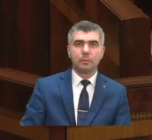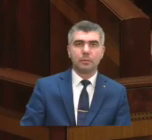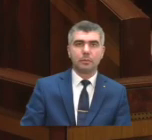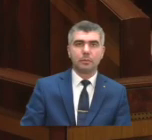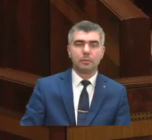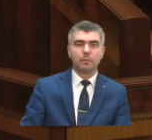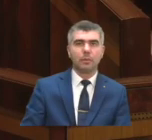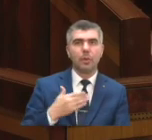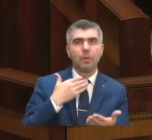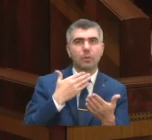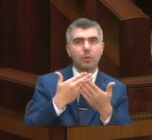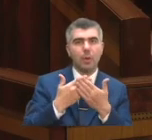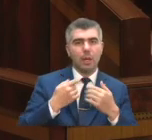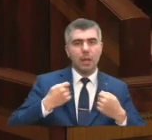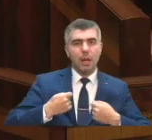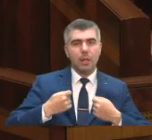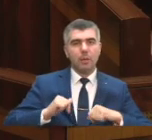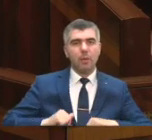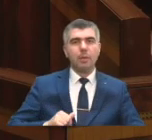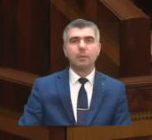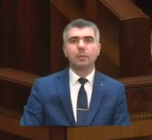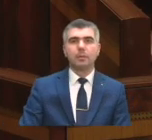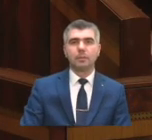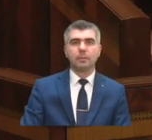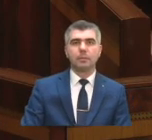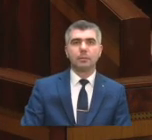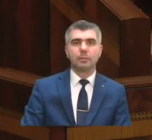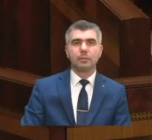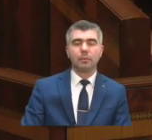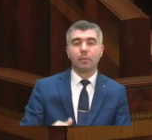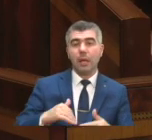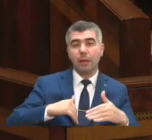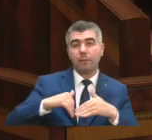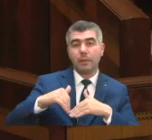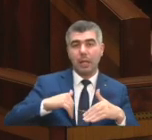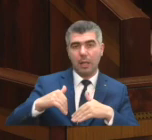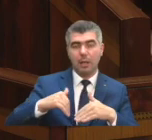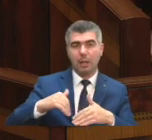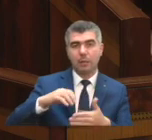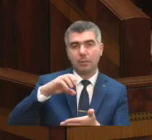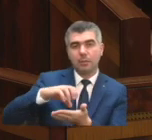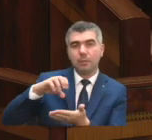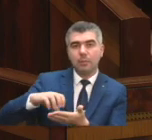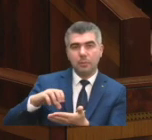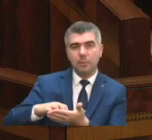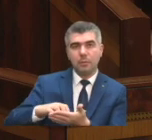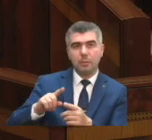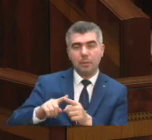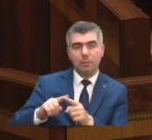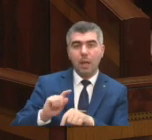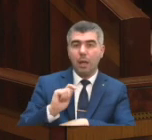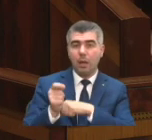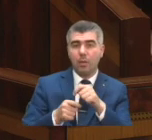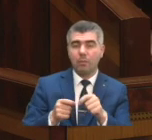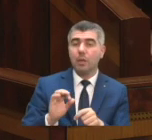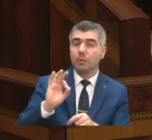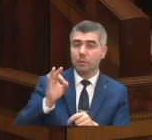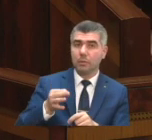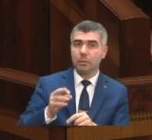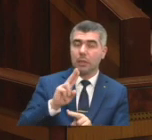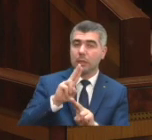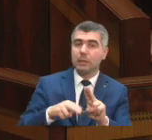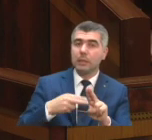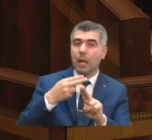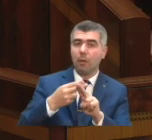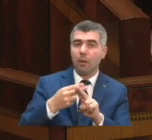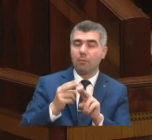شكرا السيدة الرئيسة. السيد الوزير المحترم، الطرق الإقليمية راها طرق قروية بامتياز، الجواب ديالكم ما جبدتوش